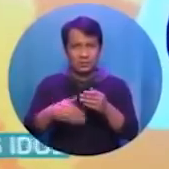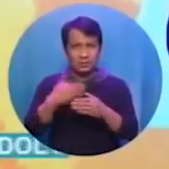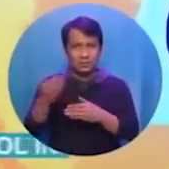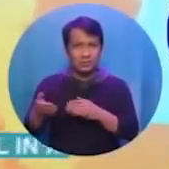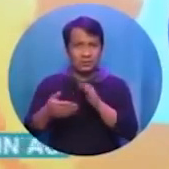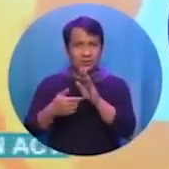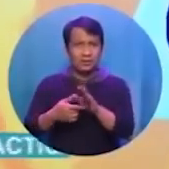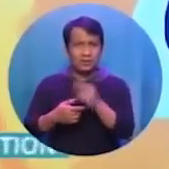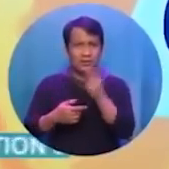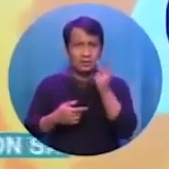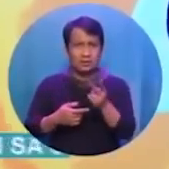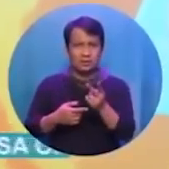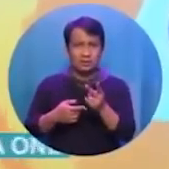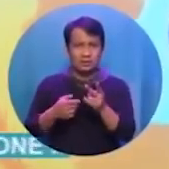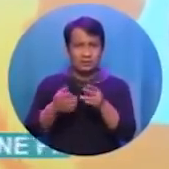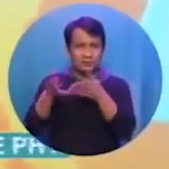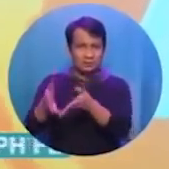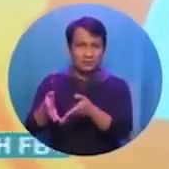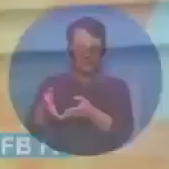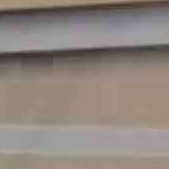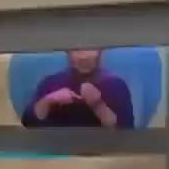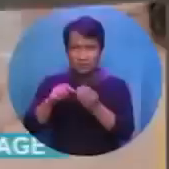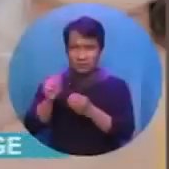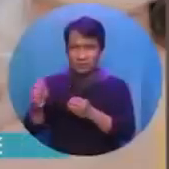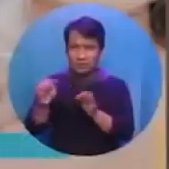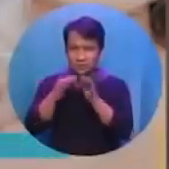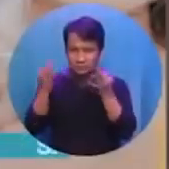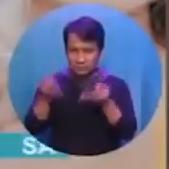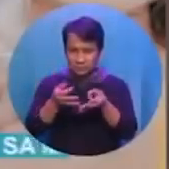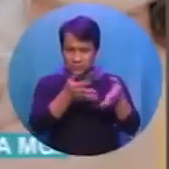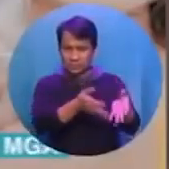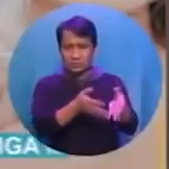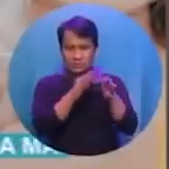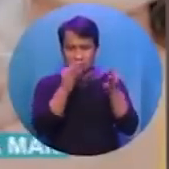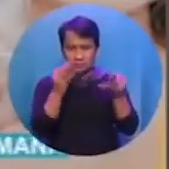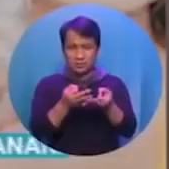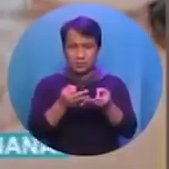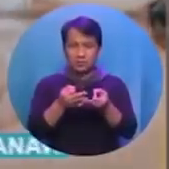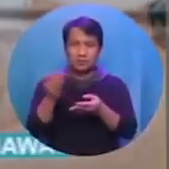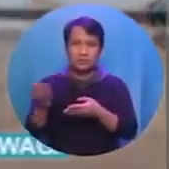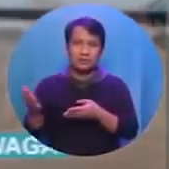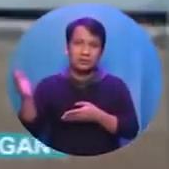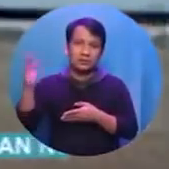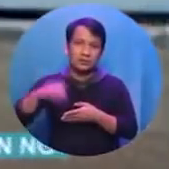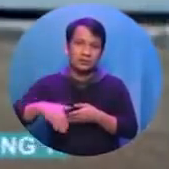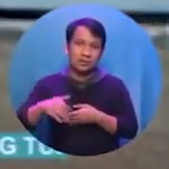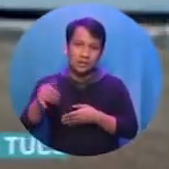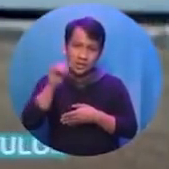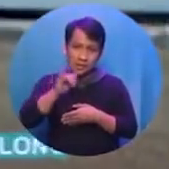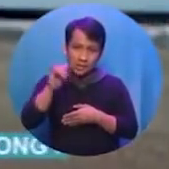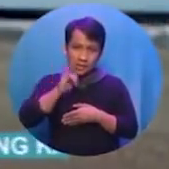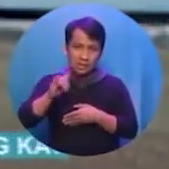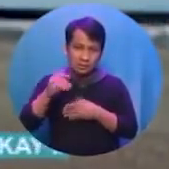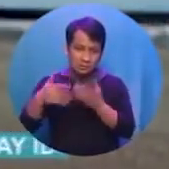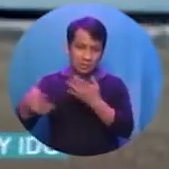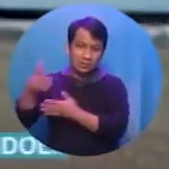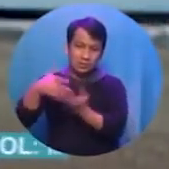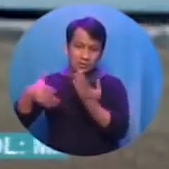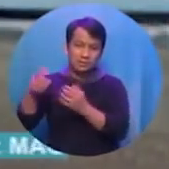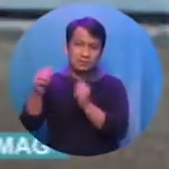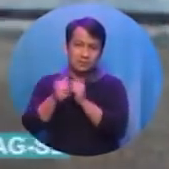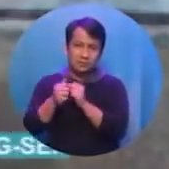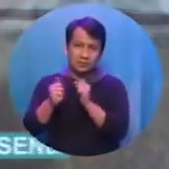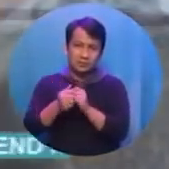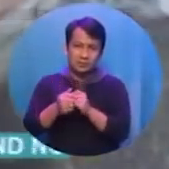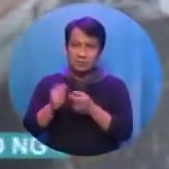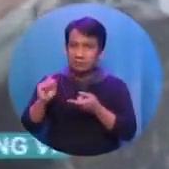natin. Itong next natin na kaso, iniwan kasi niya ang pamilya niya para araw-gabi. Nako, ang inuman at lakwat siya kasama ang